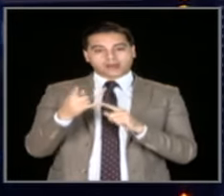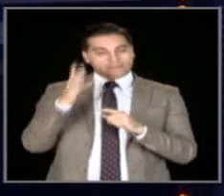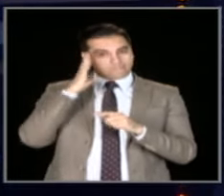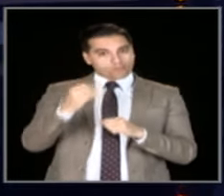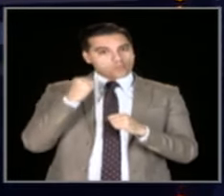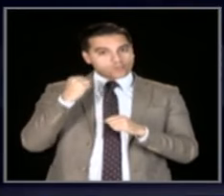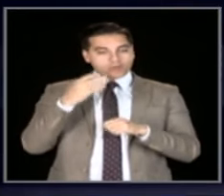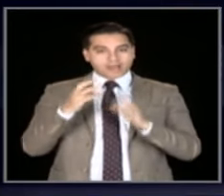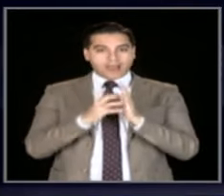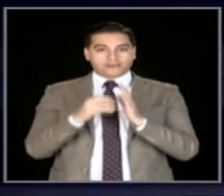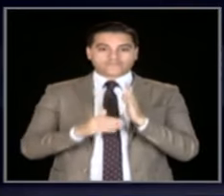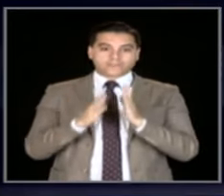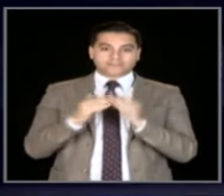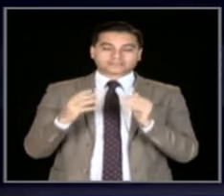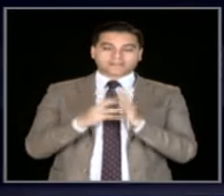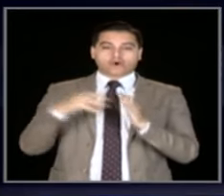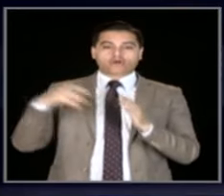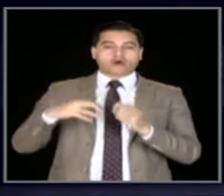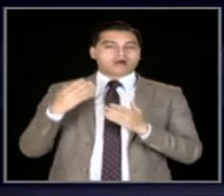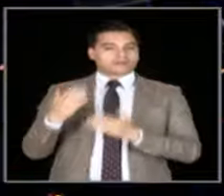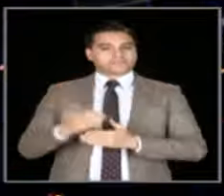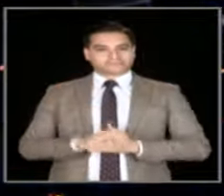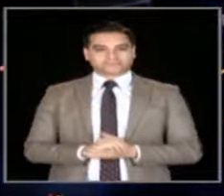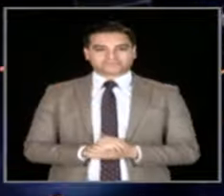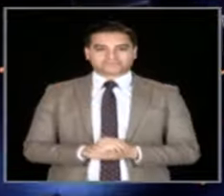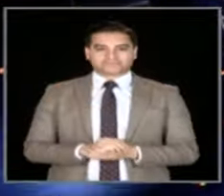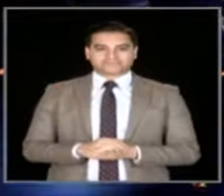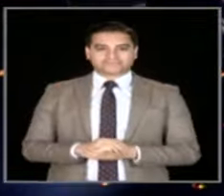جامعة في مصر. نرحب كلنا بجامعة القاهرة.